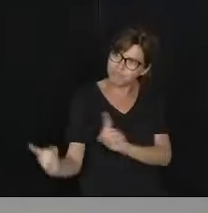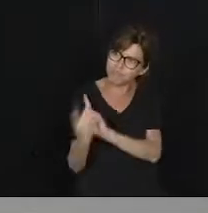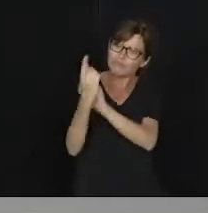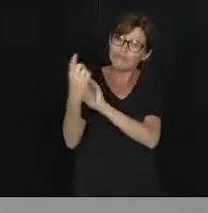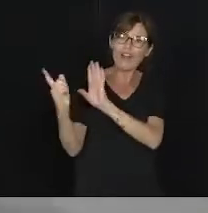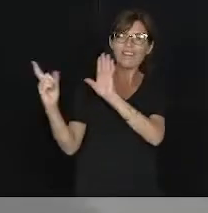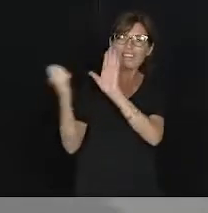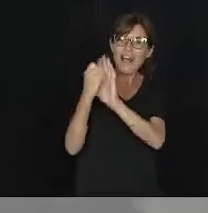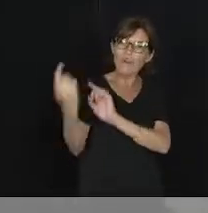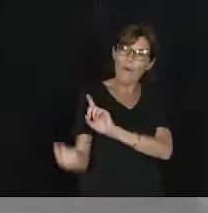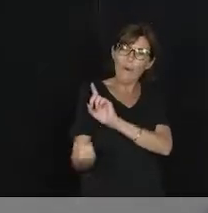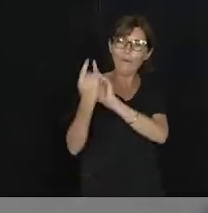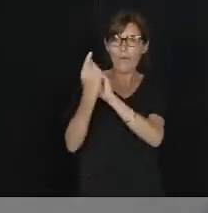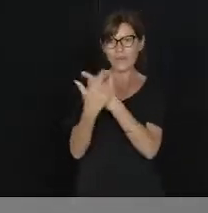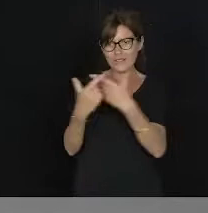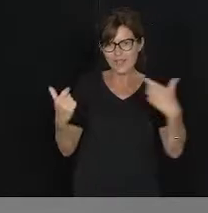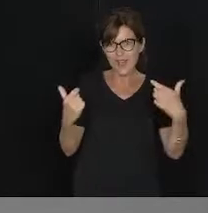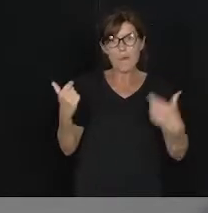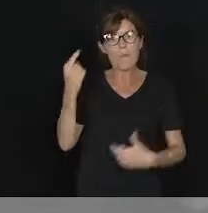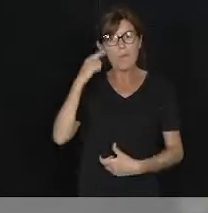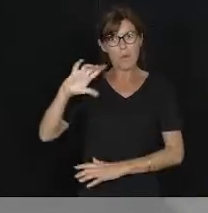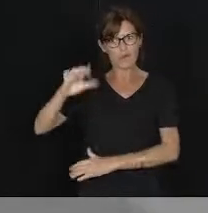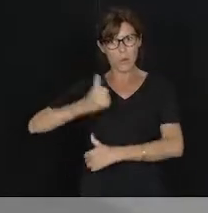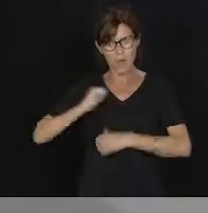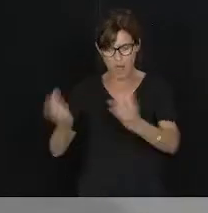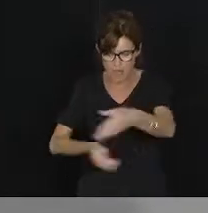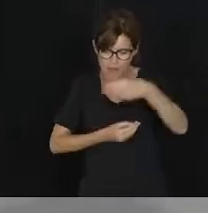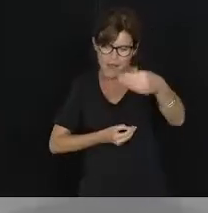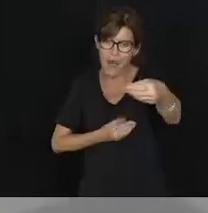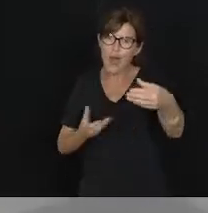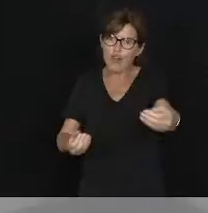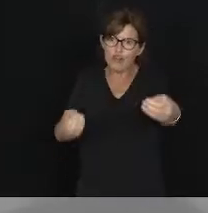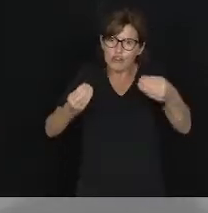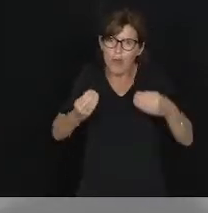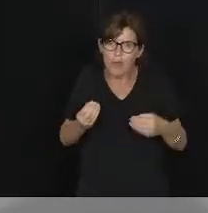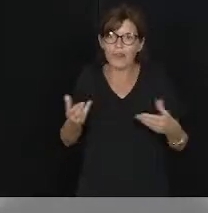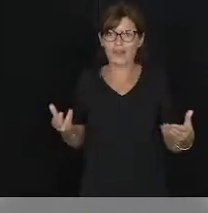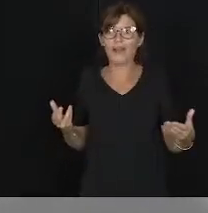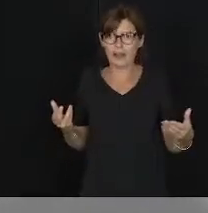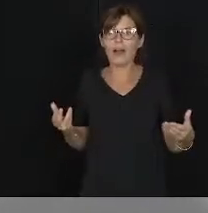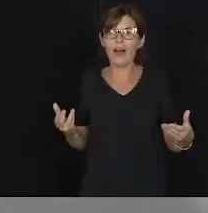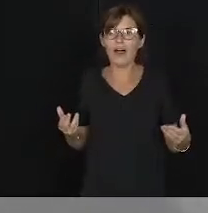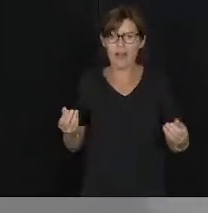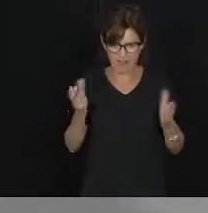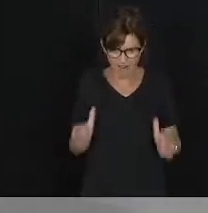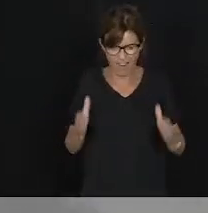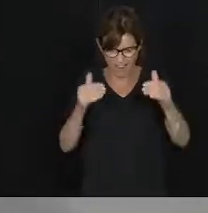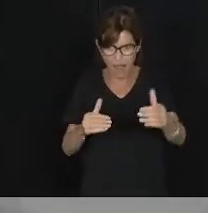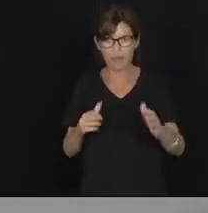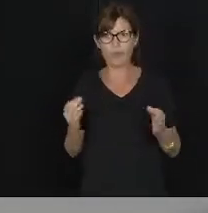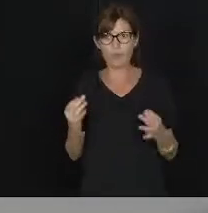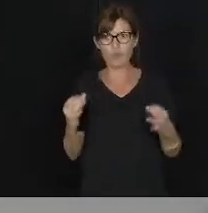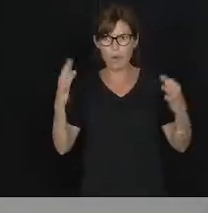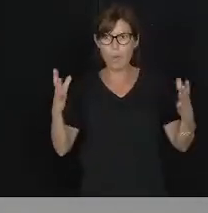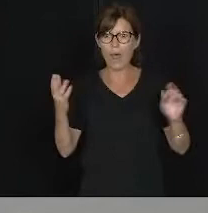sur le front, par correspondance, une temporalité plus longue. Elles donnent, en fait, des cadres temporels aux combattants. C'est ce que fait, par